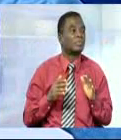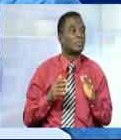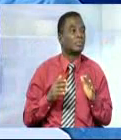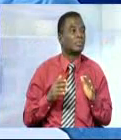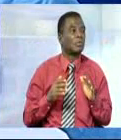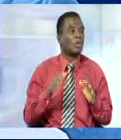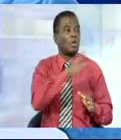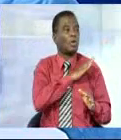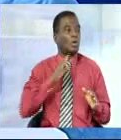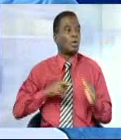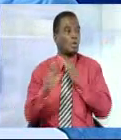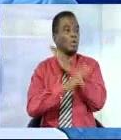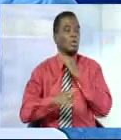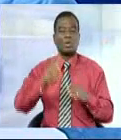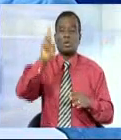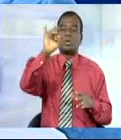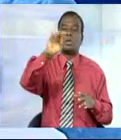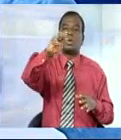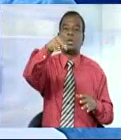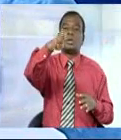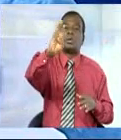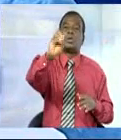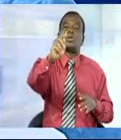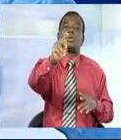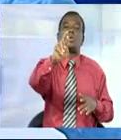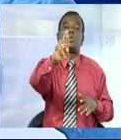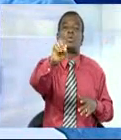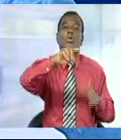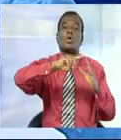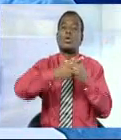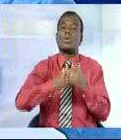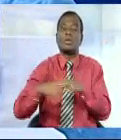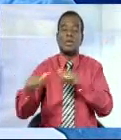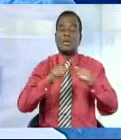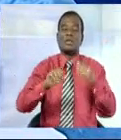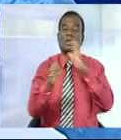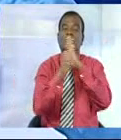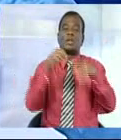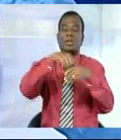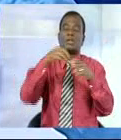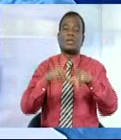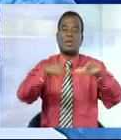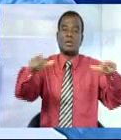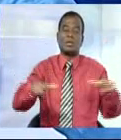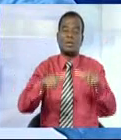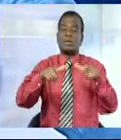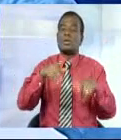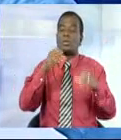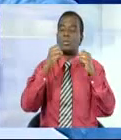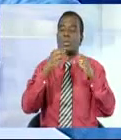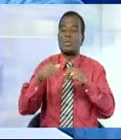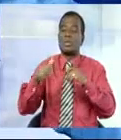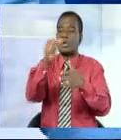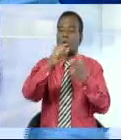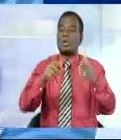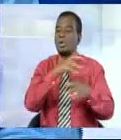conseil régional de Dembokro veut redémarrer les activités économiques dans cette localité du pays. Plusieurs